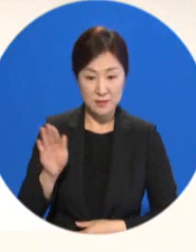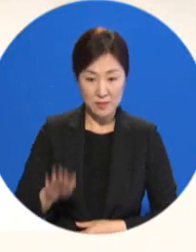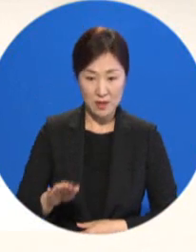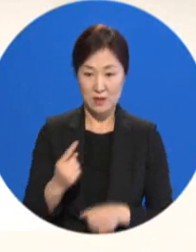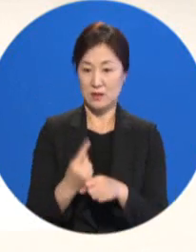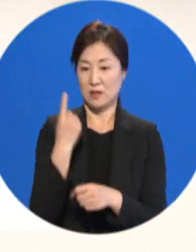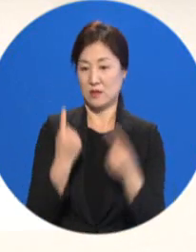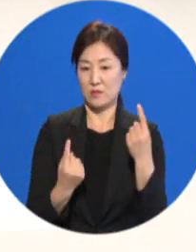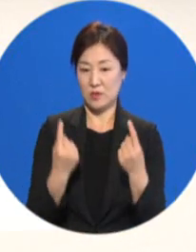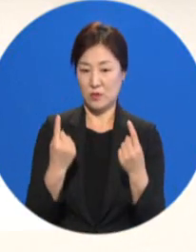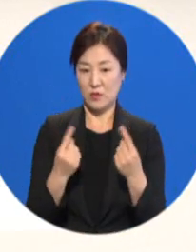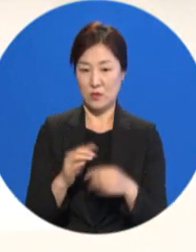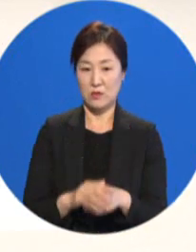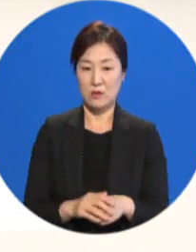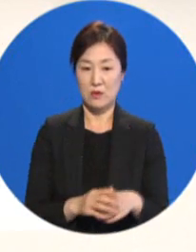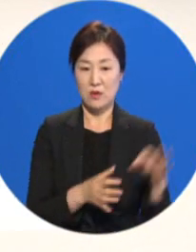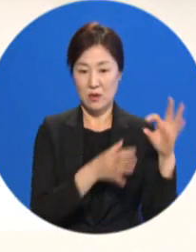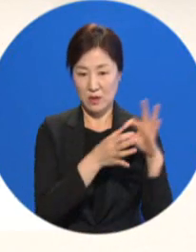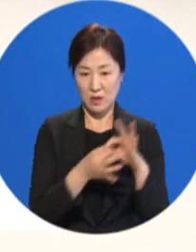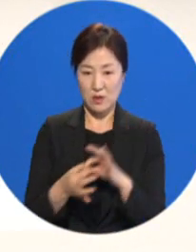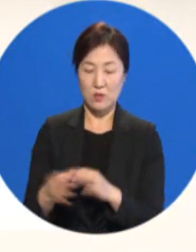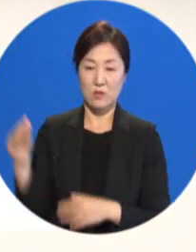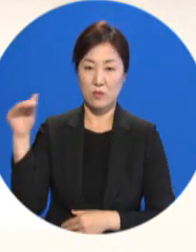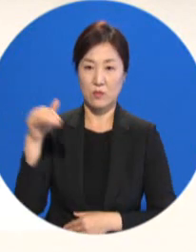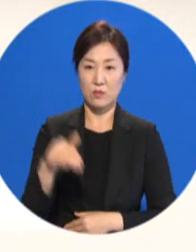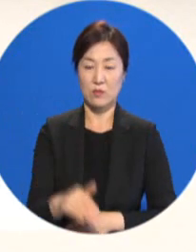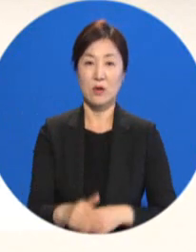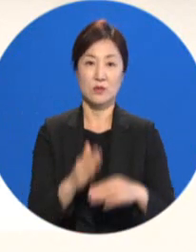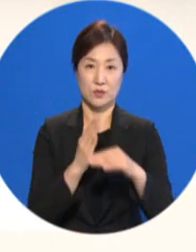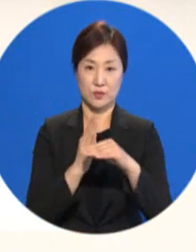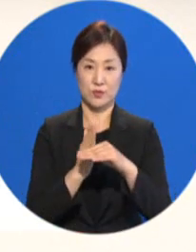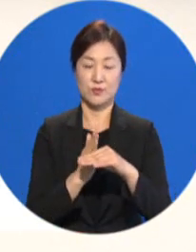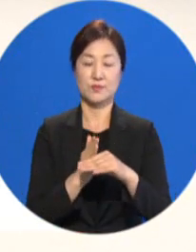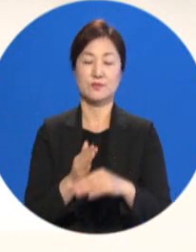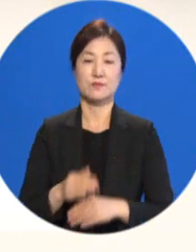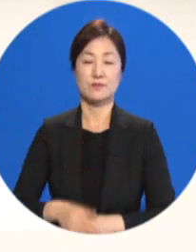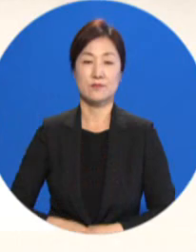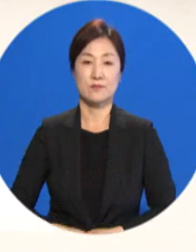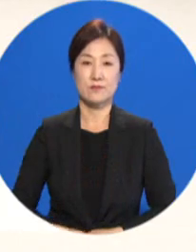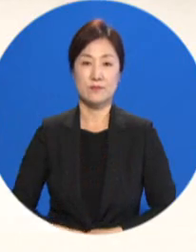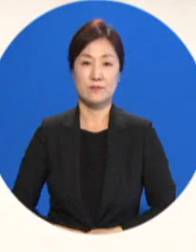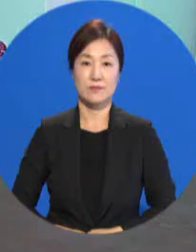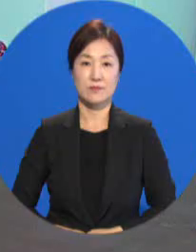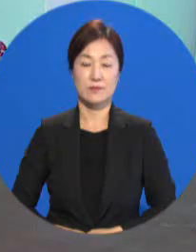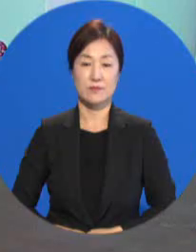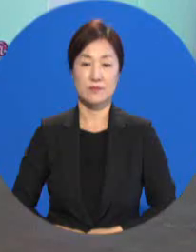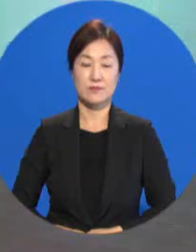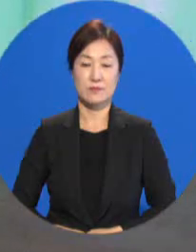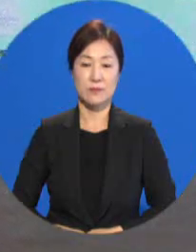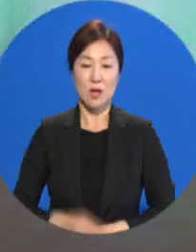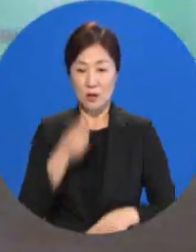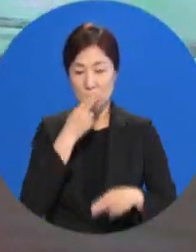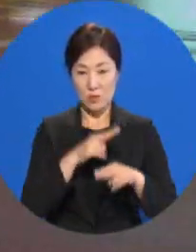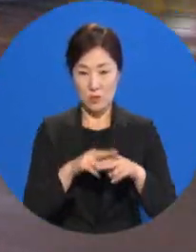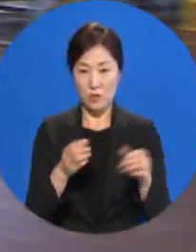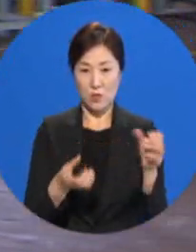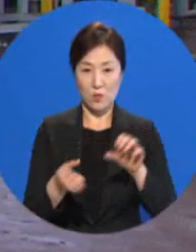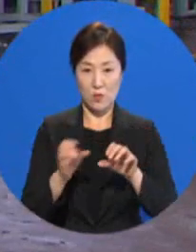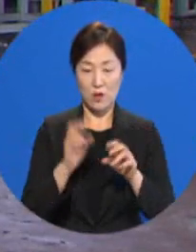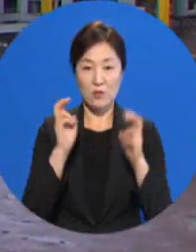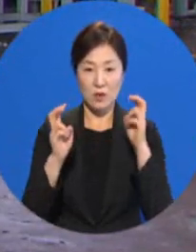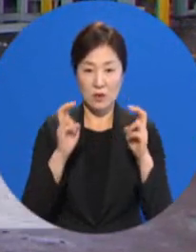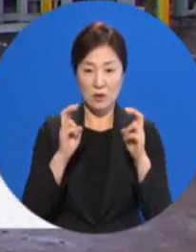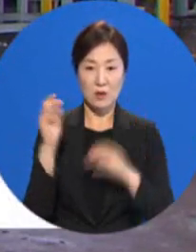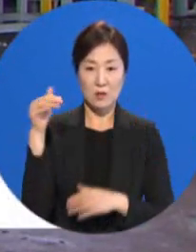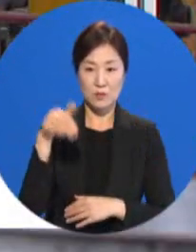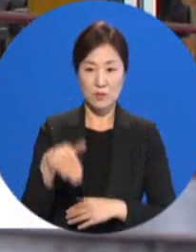대비 그리고 지난 분기 대비해서는 계속 하향 추세가 지속되고 있습니다. 석유화학 업계가 부진을 겪는